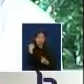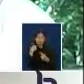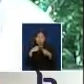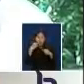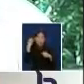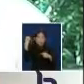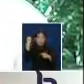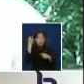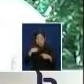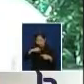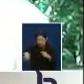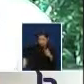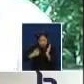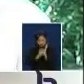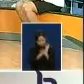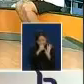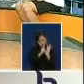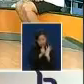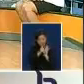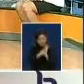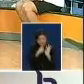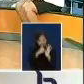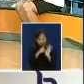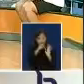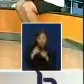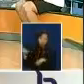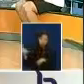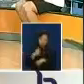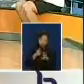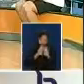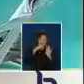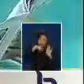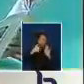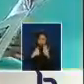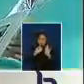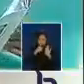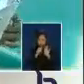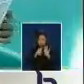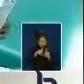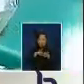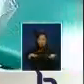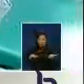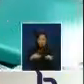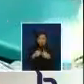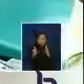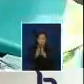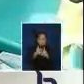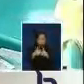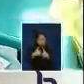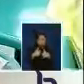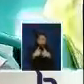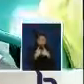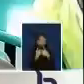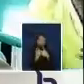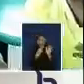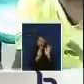ก็จะไปมาหาสู่กันอยู ่ แล้วก็จะมีเด็กเข้ามาด้วยหรือบางทีก็มารักษาพยาบาลเนี่ยแต่ว่าเปอร์เซ็นต์ที่มีอยู่ณเวลานี้กลับ